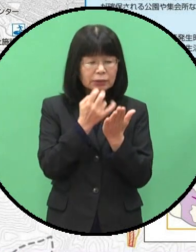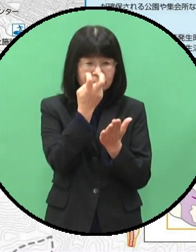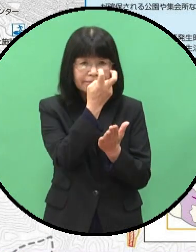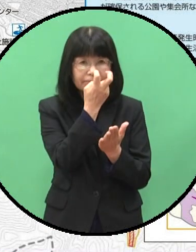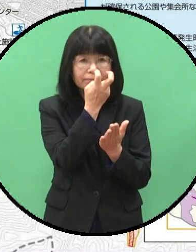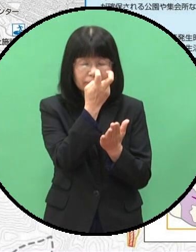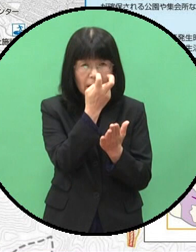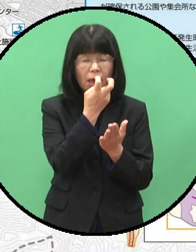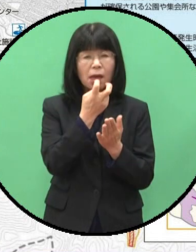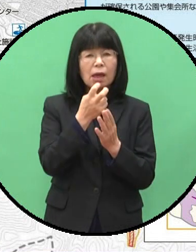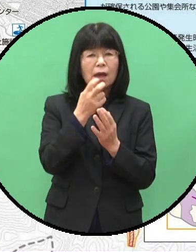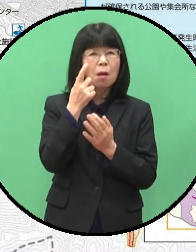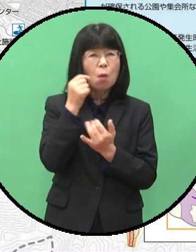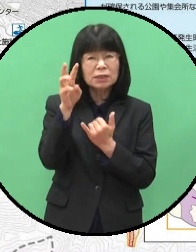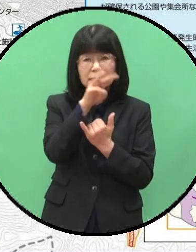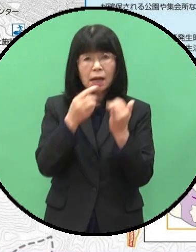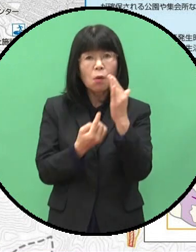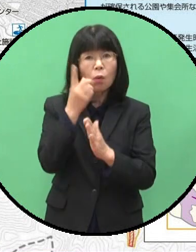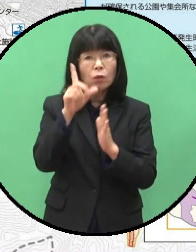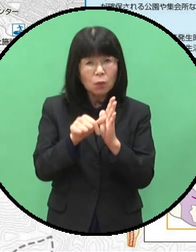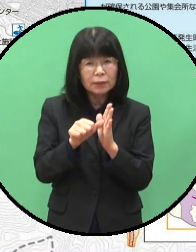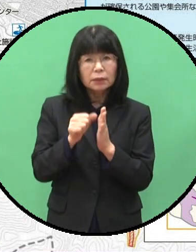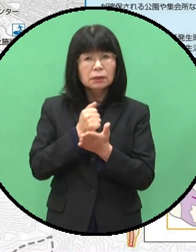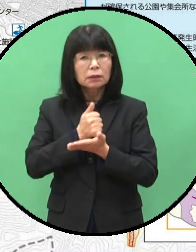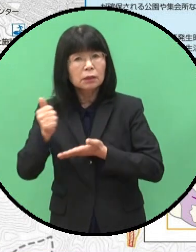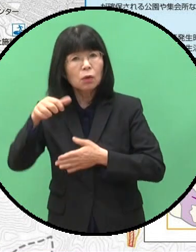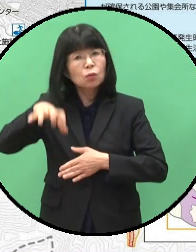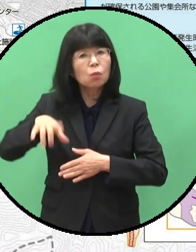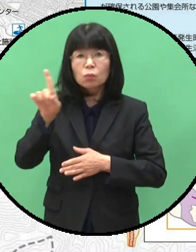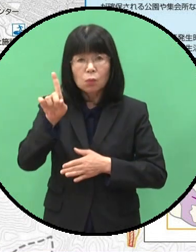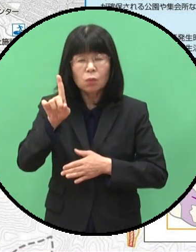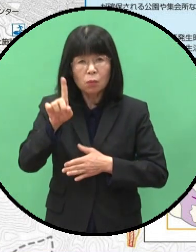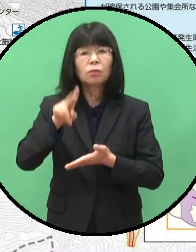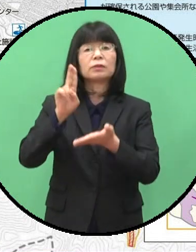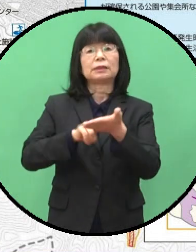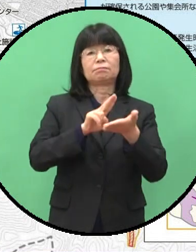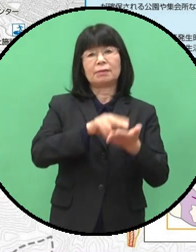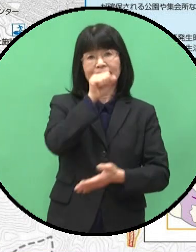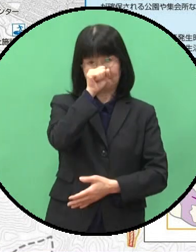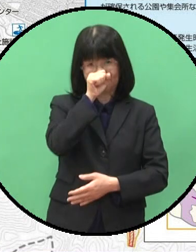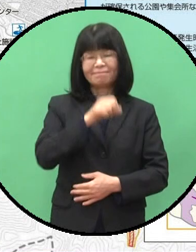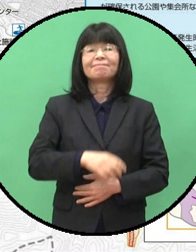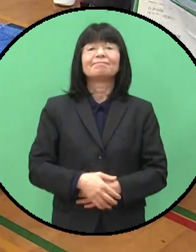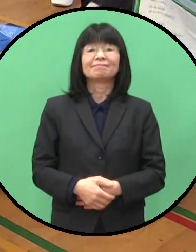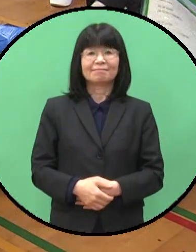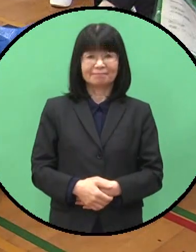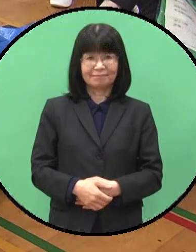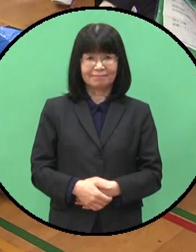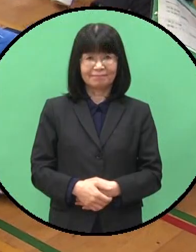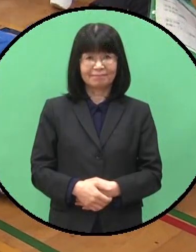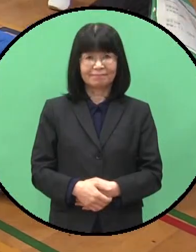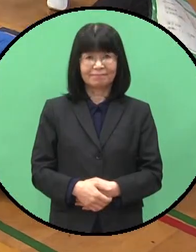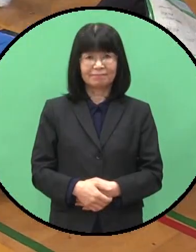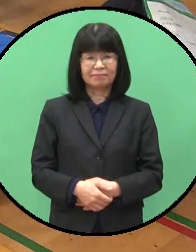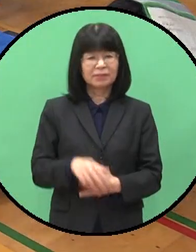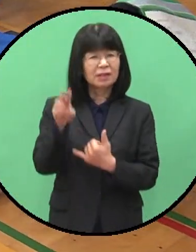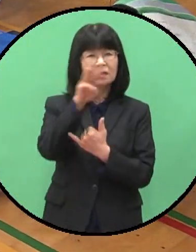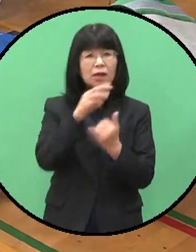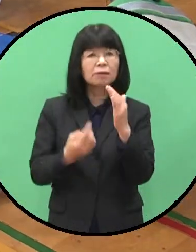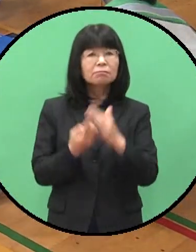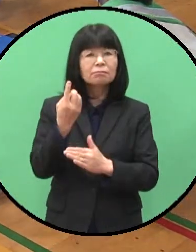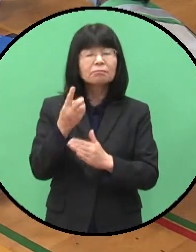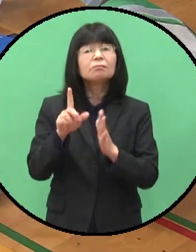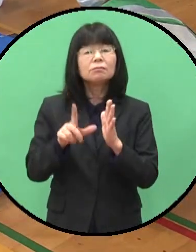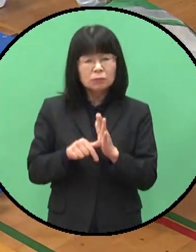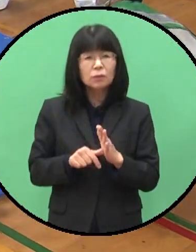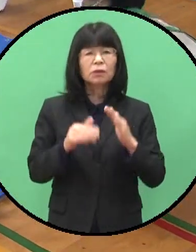し、災害時にどのように行動するかを事前に決めておきましょう。災害によりご